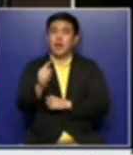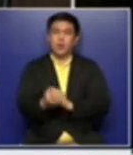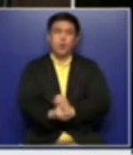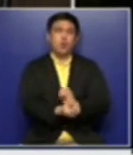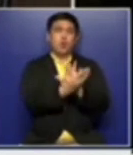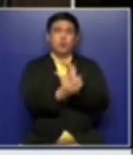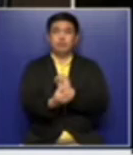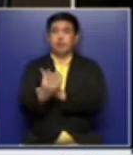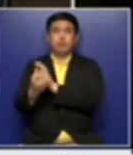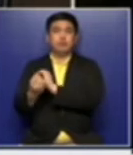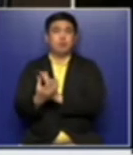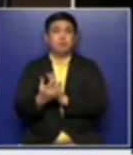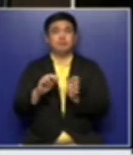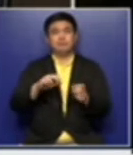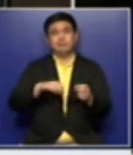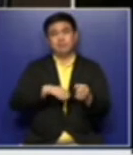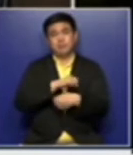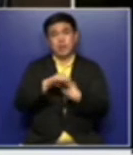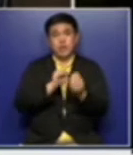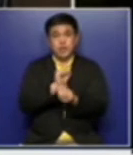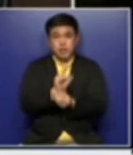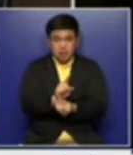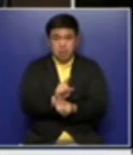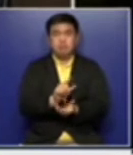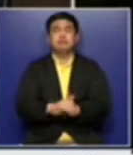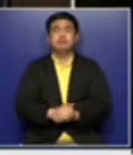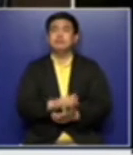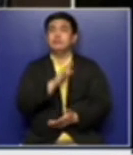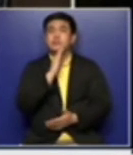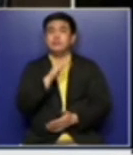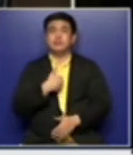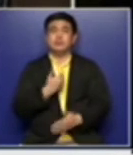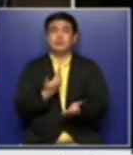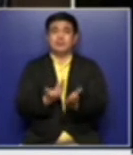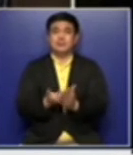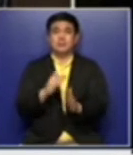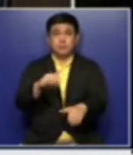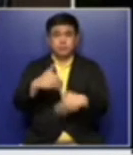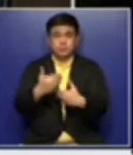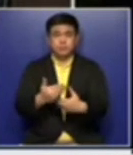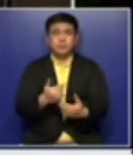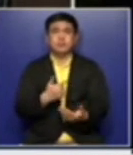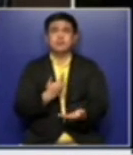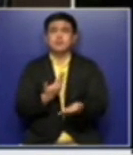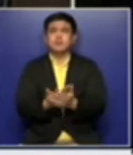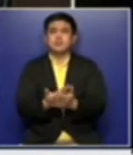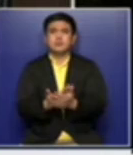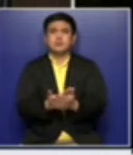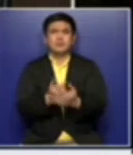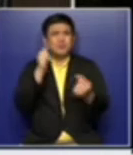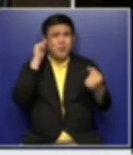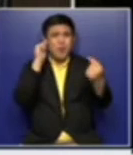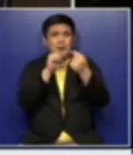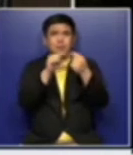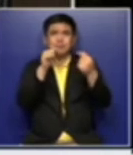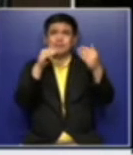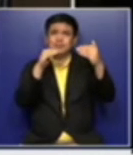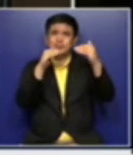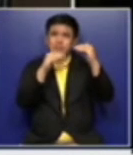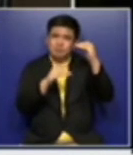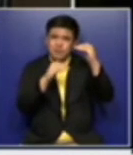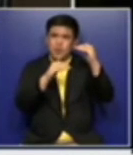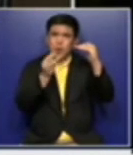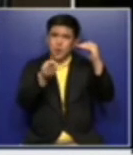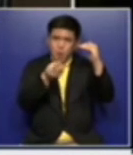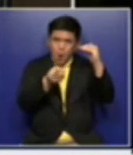ายและถ้าหากว่าการจัดเก็บตรงนั้นต่ำกว่าเป้าหมายน้อยกว่าหรือเ